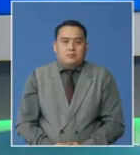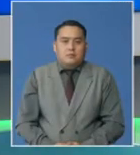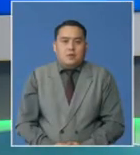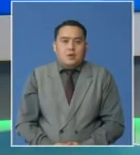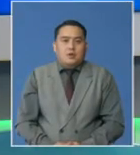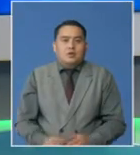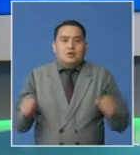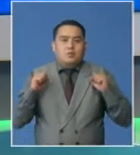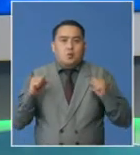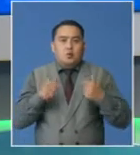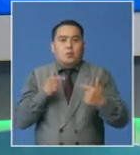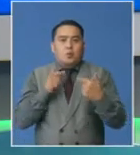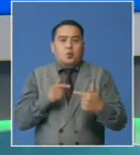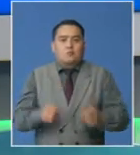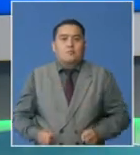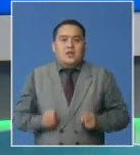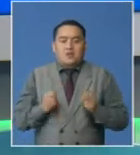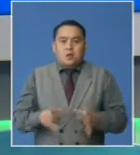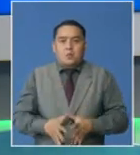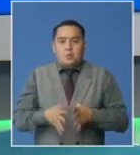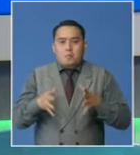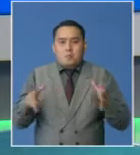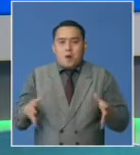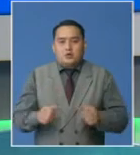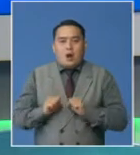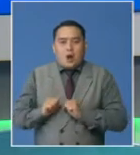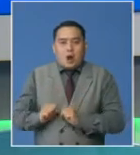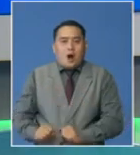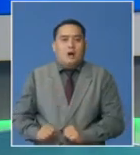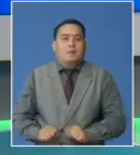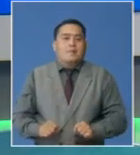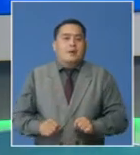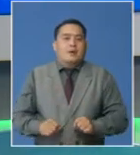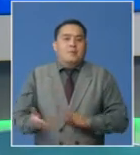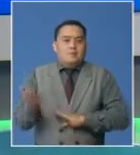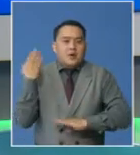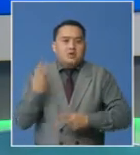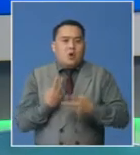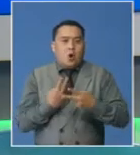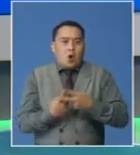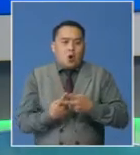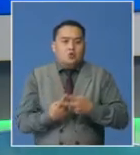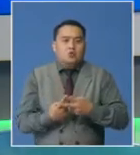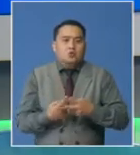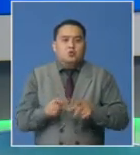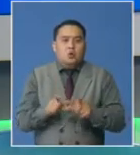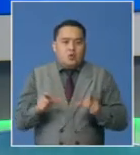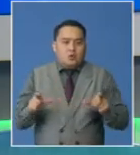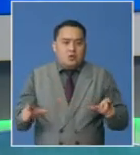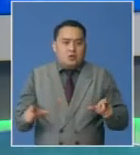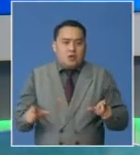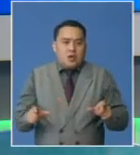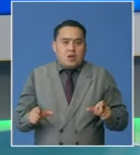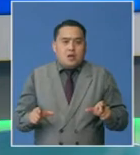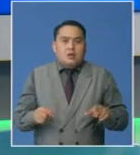Спорт против преступности. Большую роль в профилактике и предупреждении преступности среди бывших осужденных граждан или же лиц, склонных к